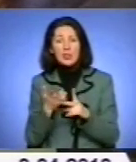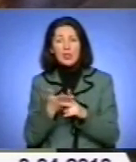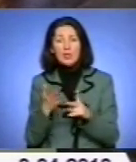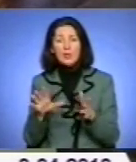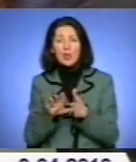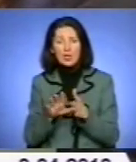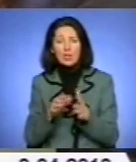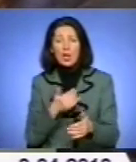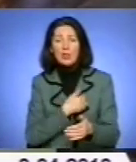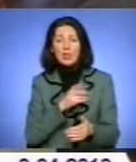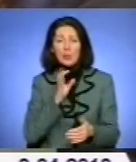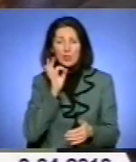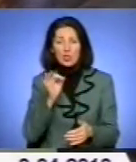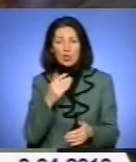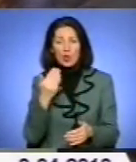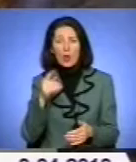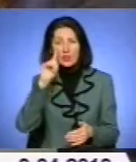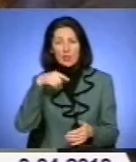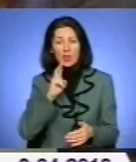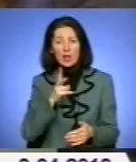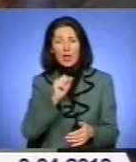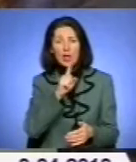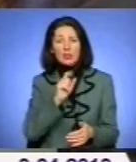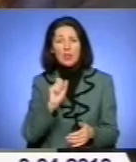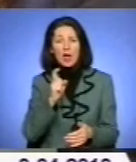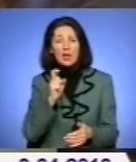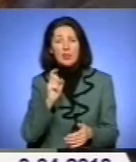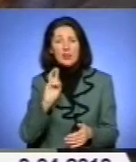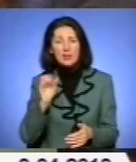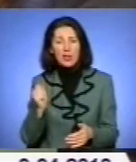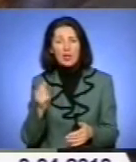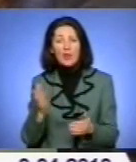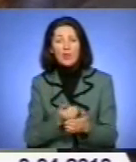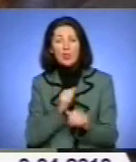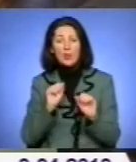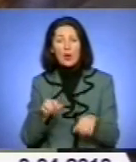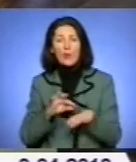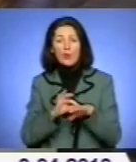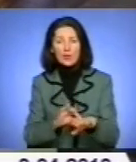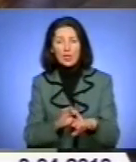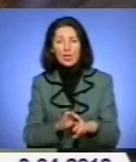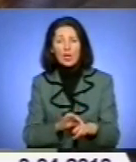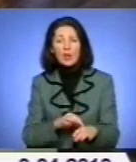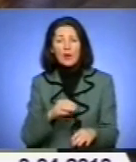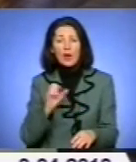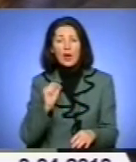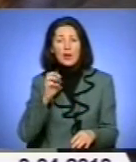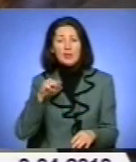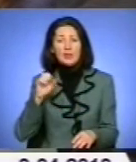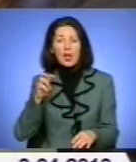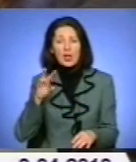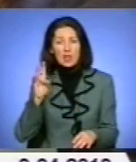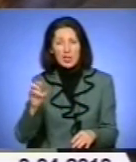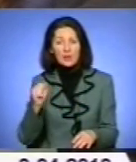что вы знаете, Казахстан выиграл право проведения Экспо-2017 в Астане,